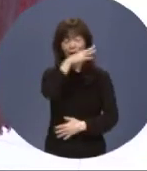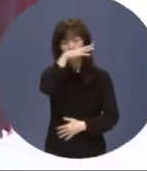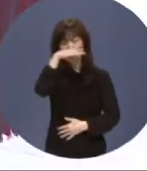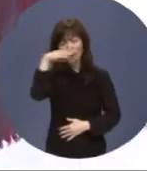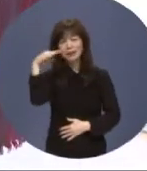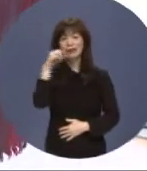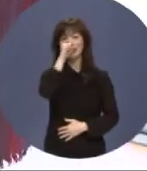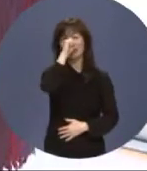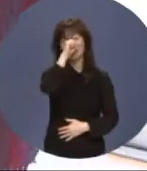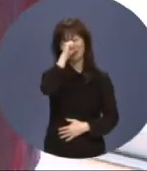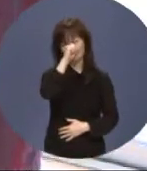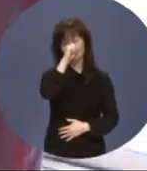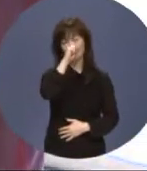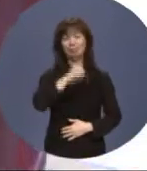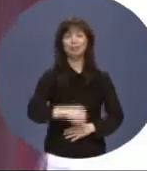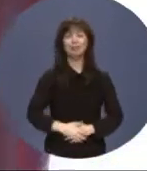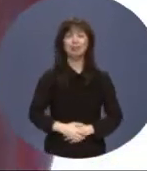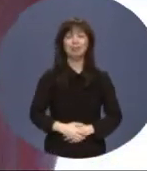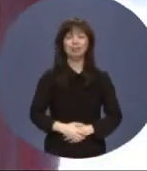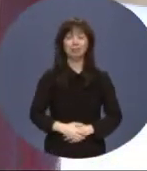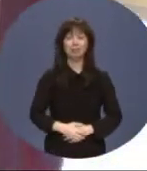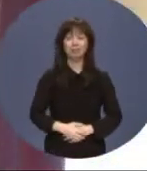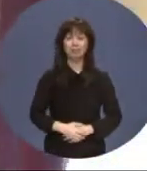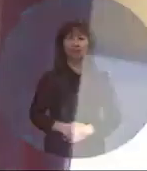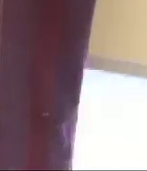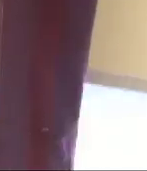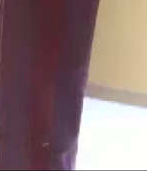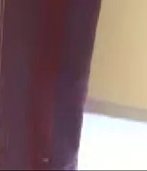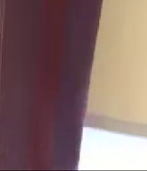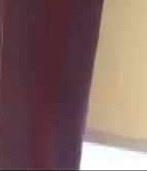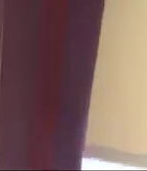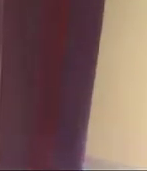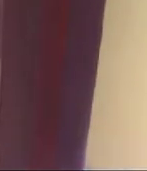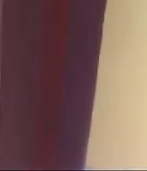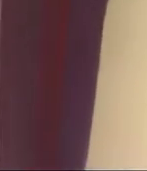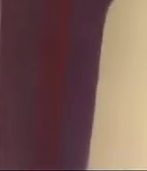豊かなものに仕上がっていました。